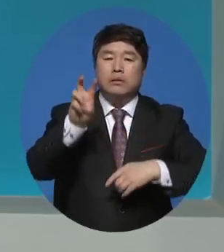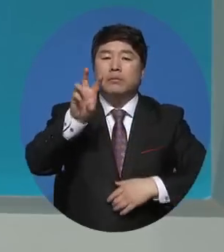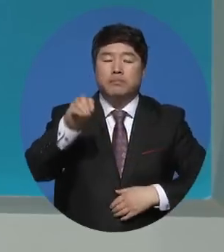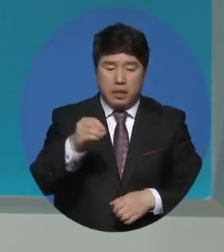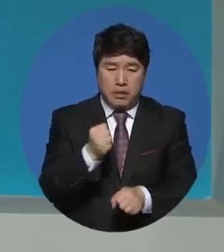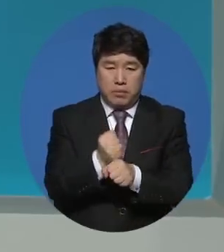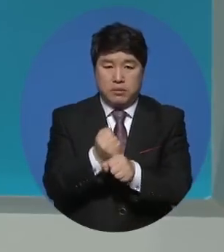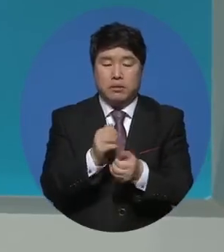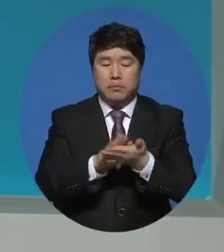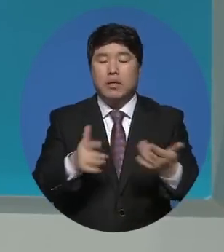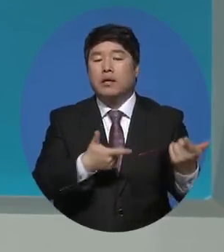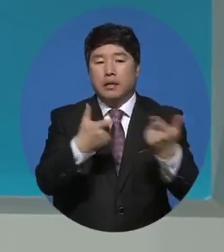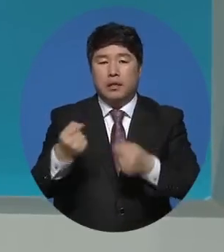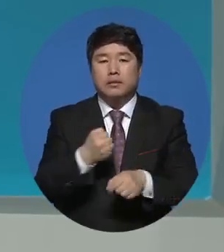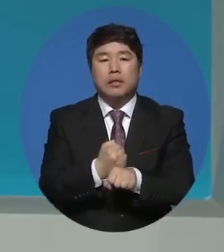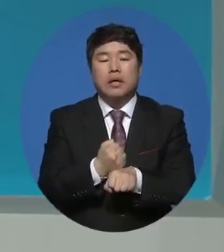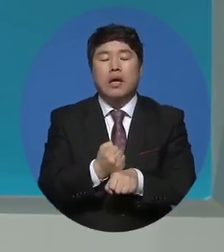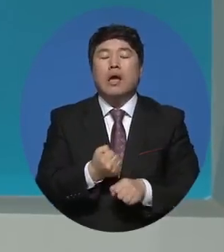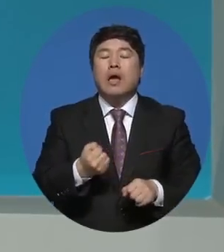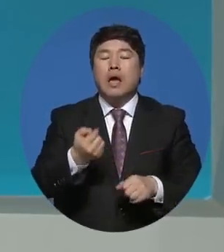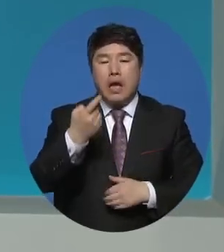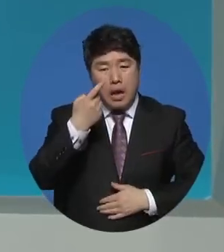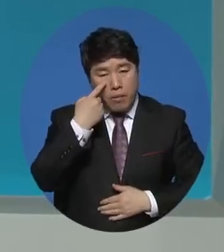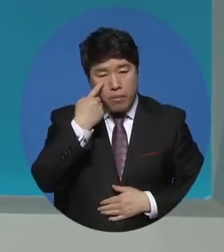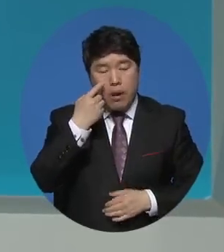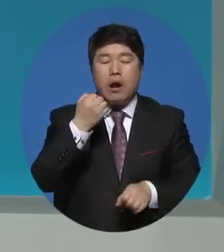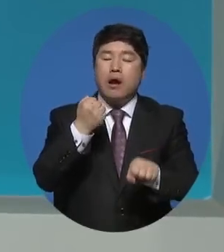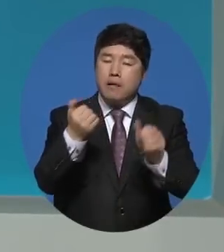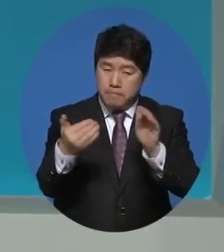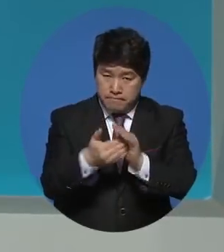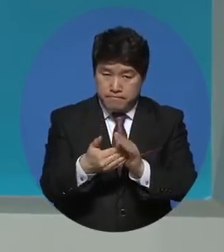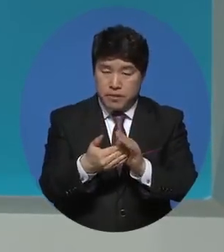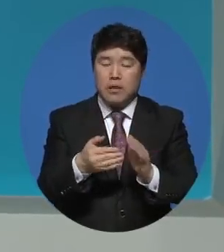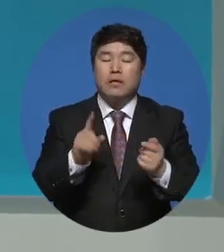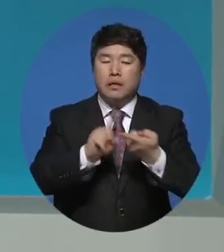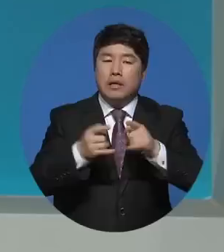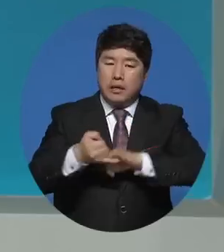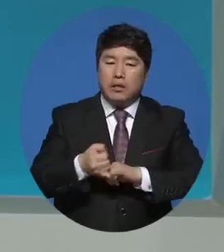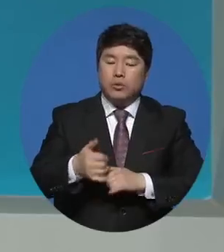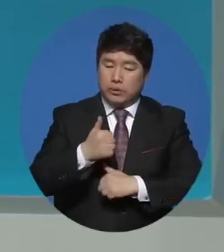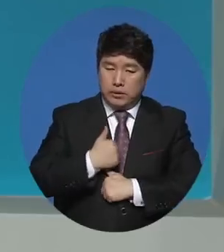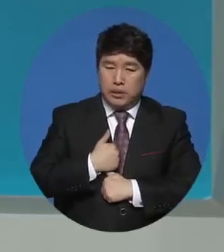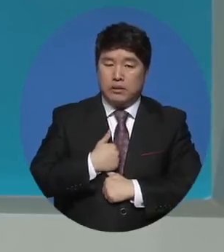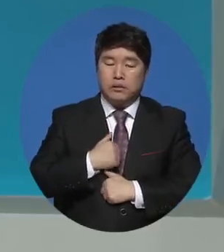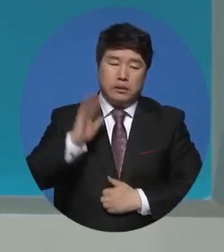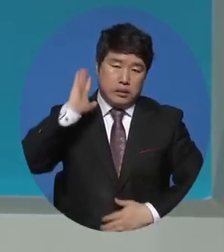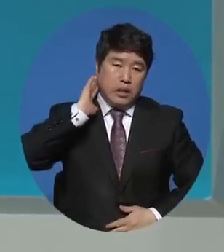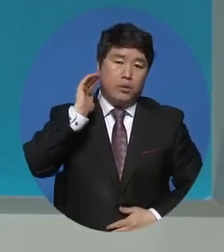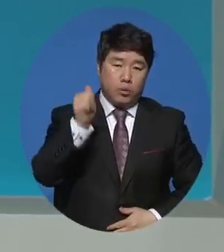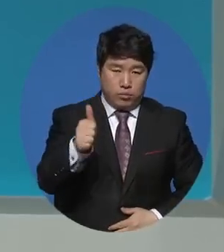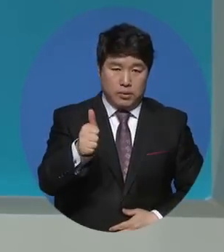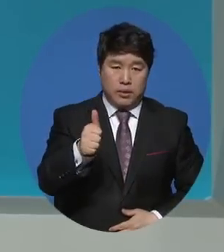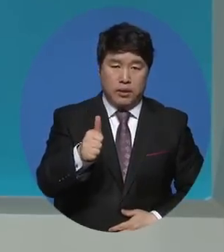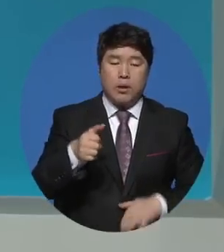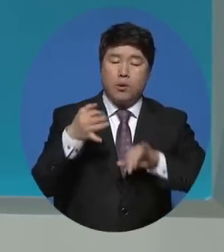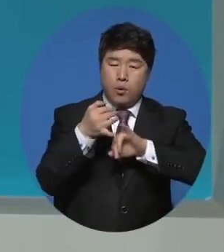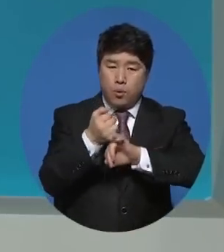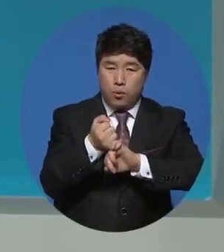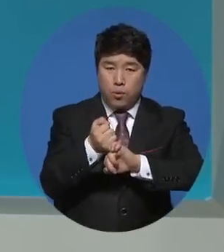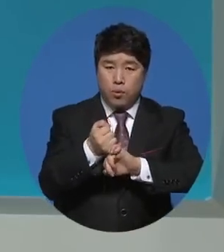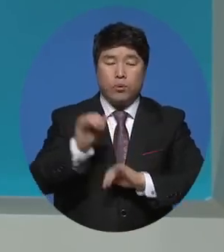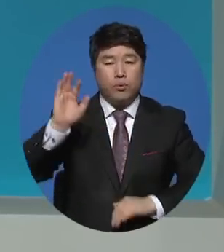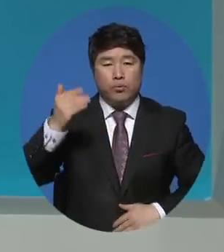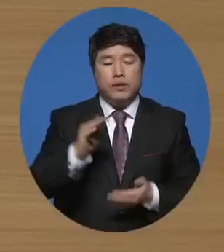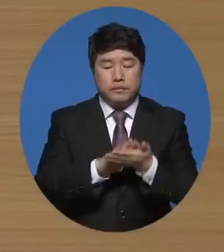만들었습니다 이렇게 해본 것 약속을 지키는 약속 지키는 대통령 반드시